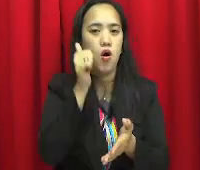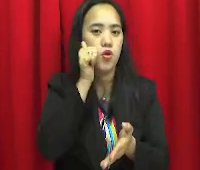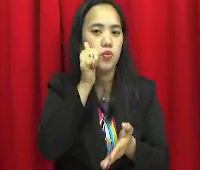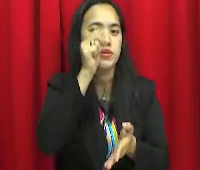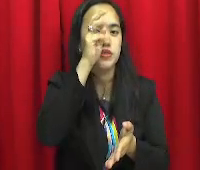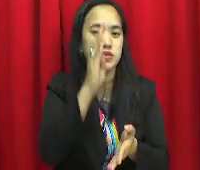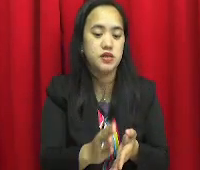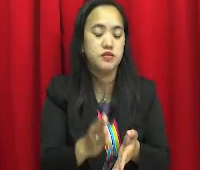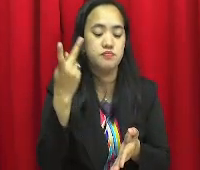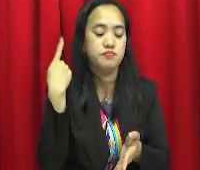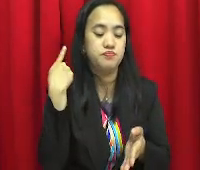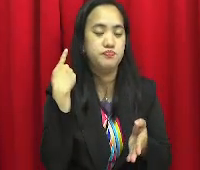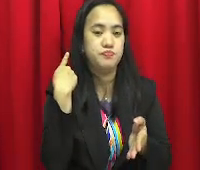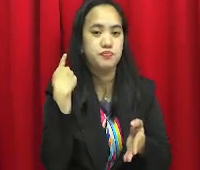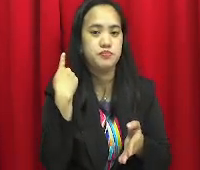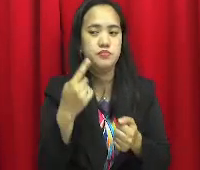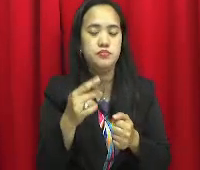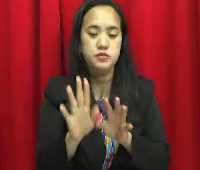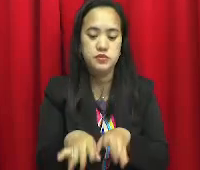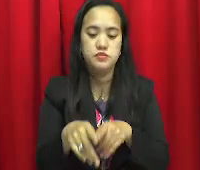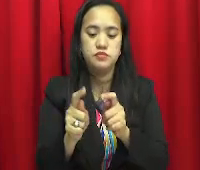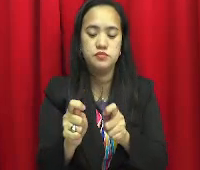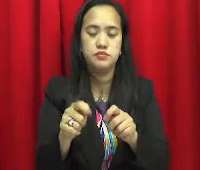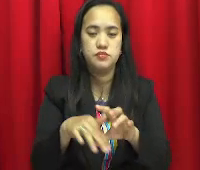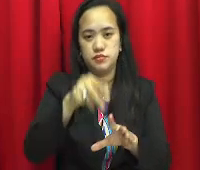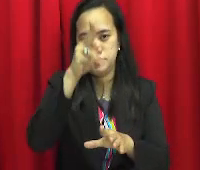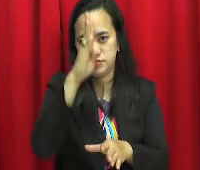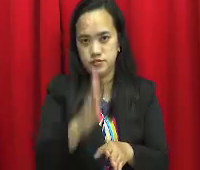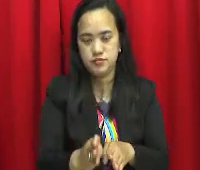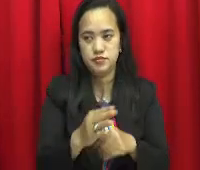right. Pagpapatuloy po natin yung